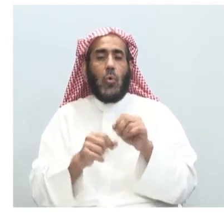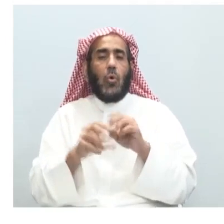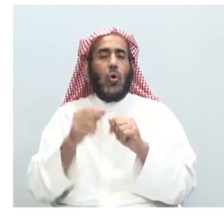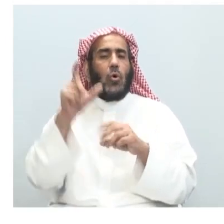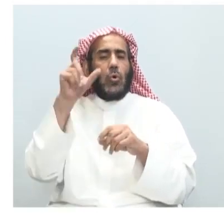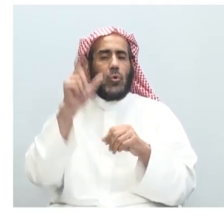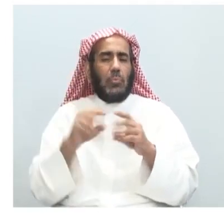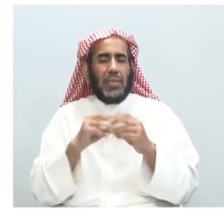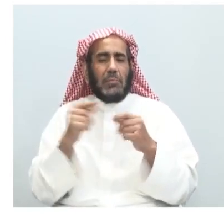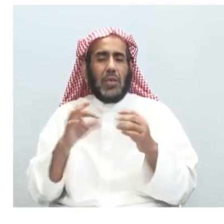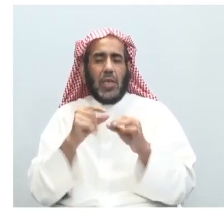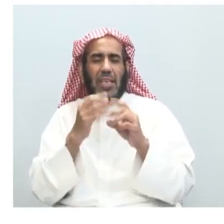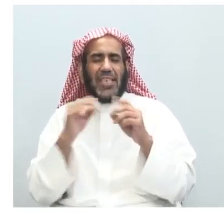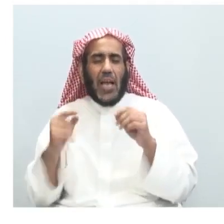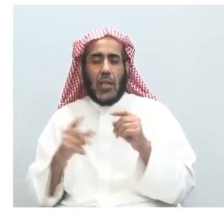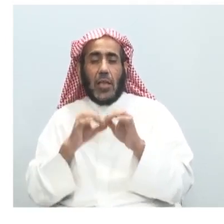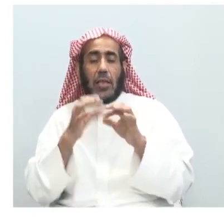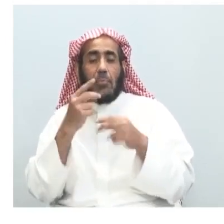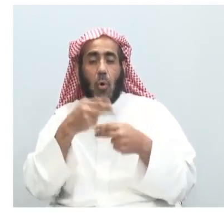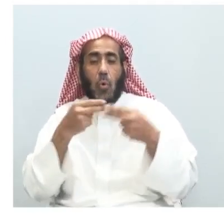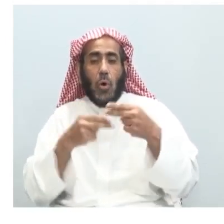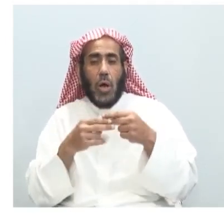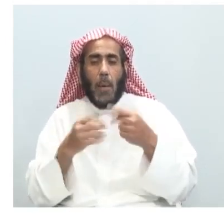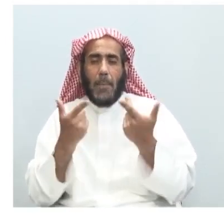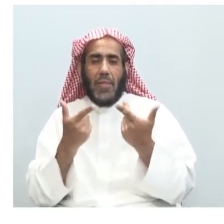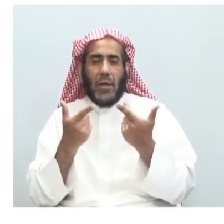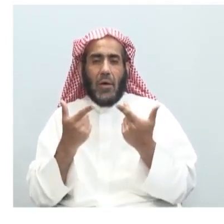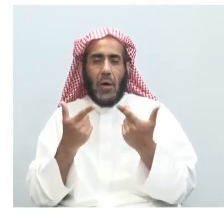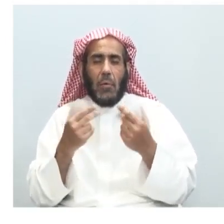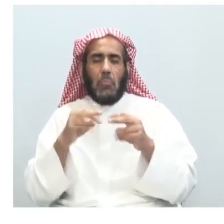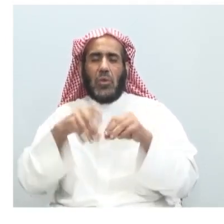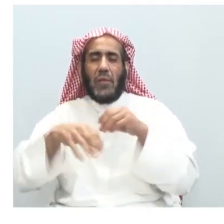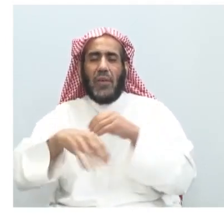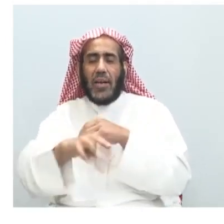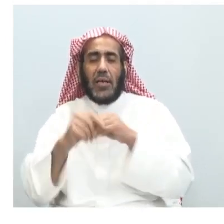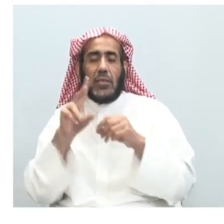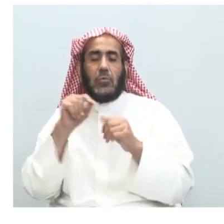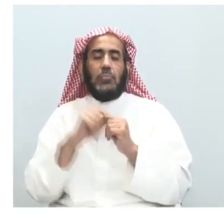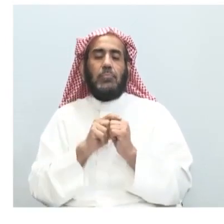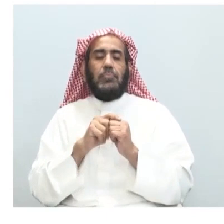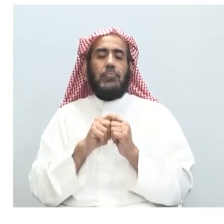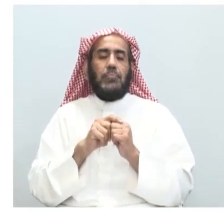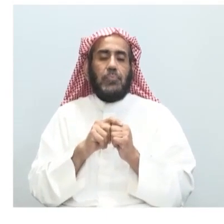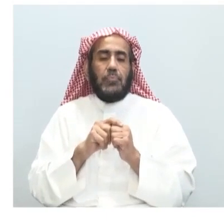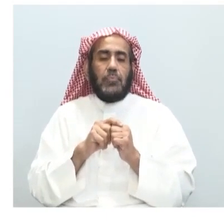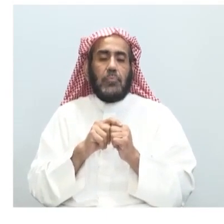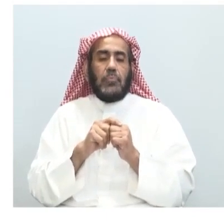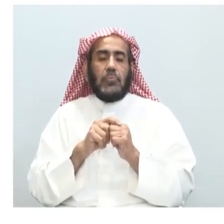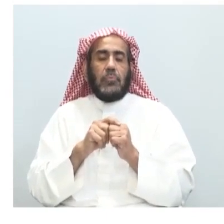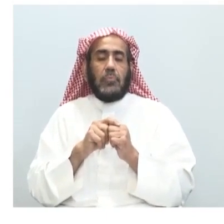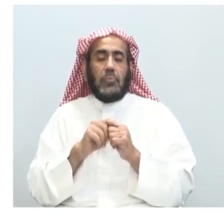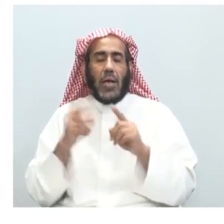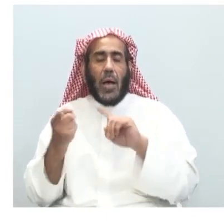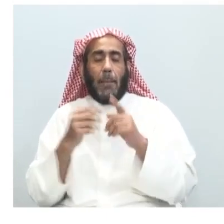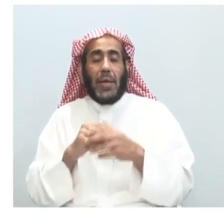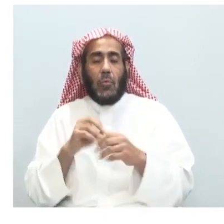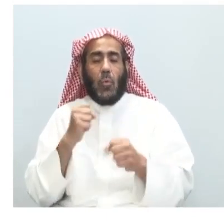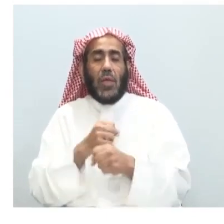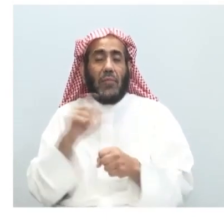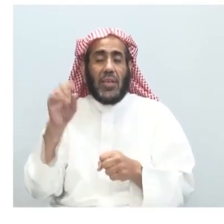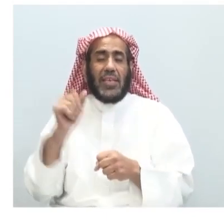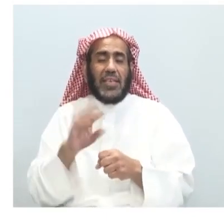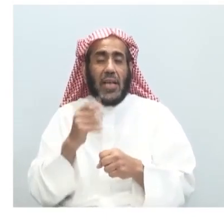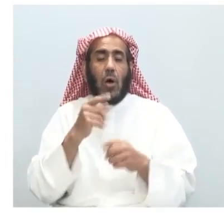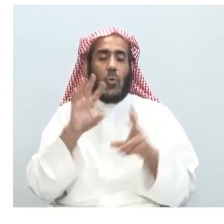بالنسبه للنشاء نلاحظ ان تركيبه ماذا متفرع احسنت قارن بين وظائف